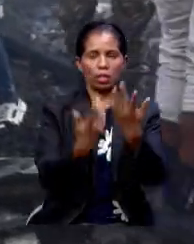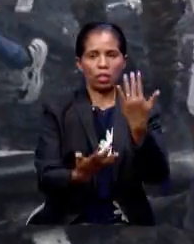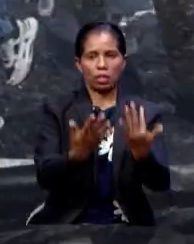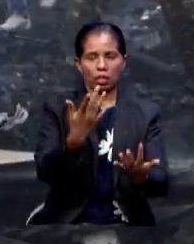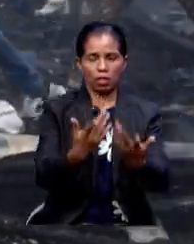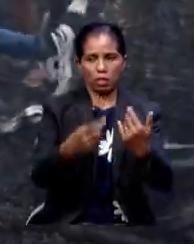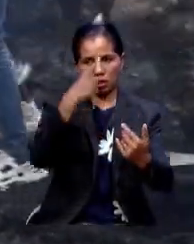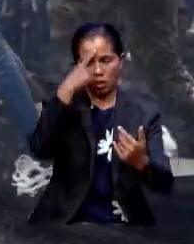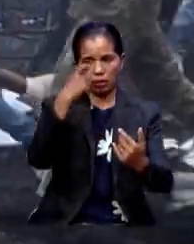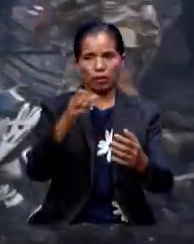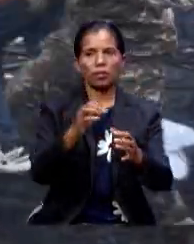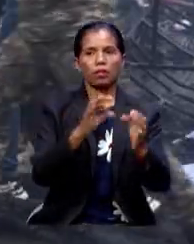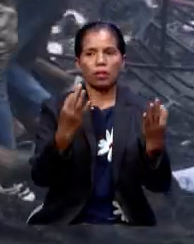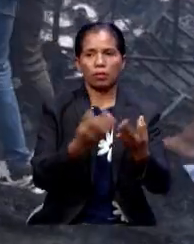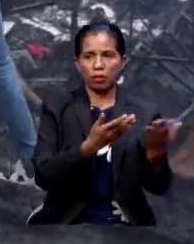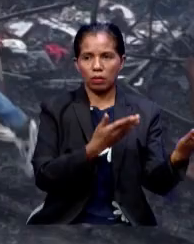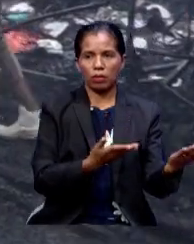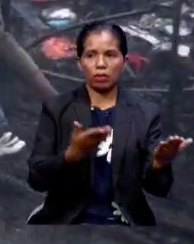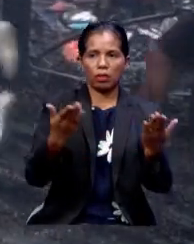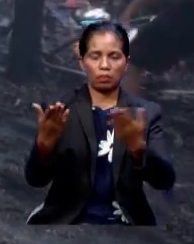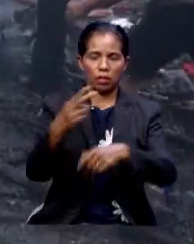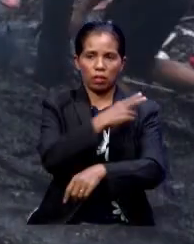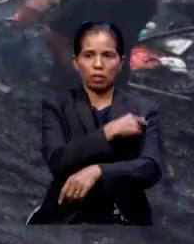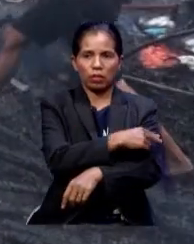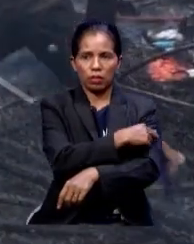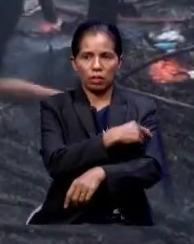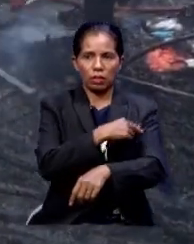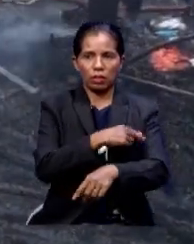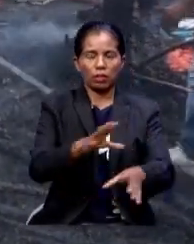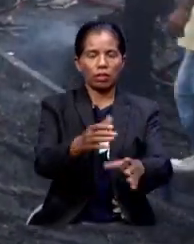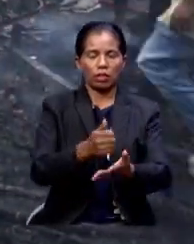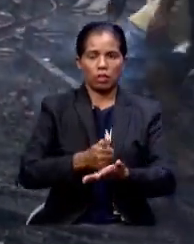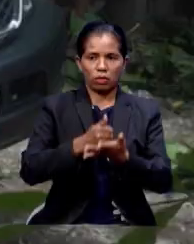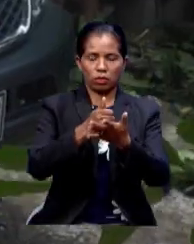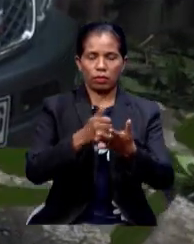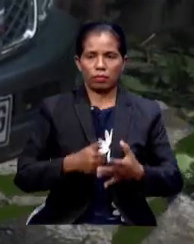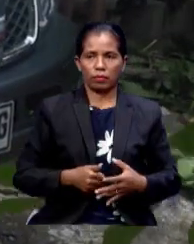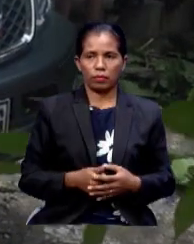ahihan. Família evacuou Joana Suarez para o Hospital Nacional Guido Valadares, hudi retan tratamento.